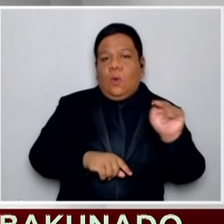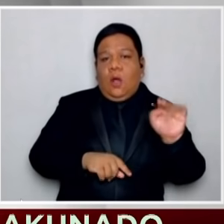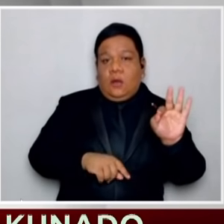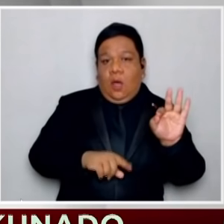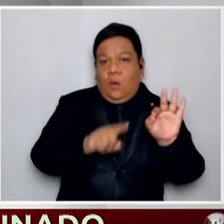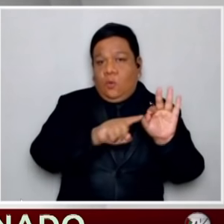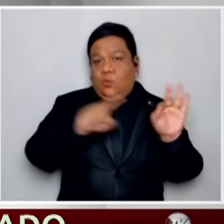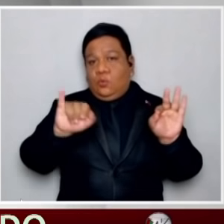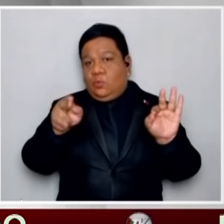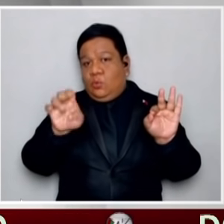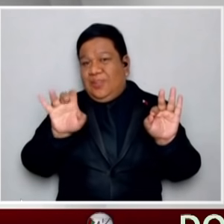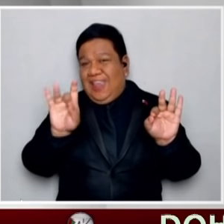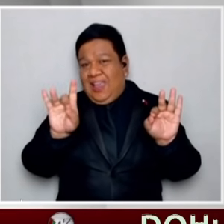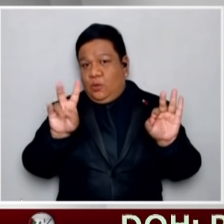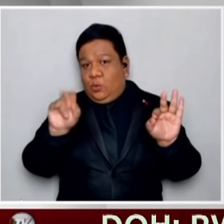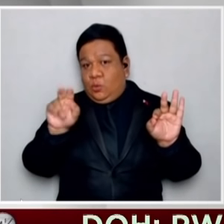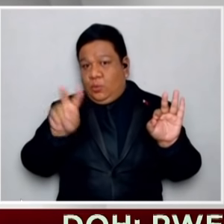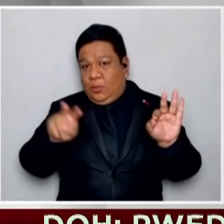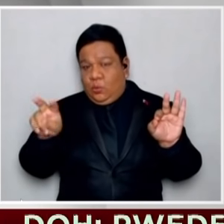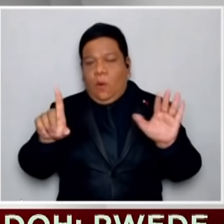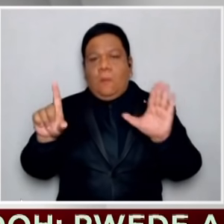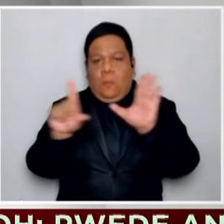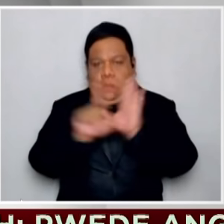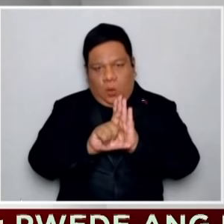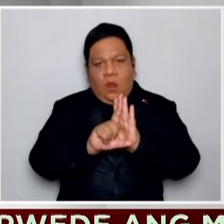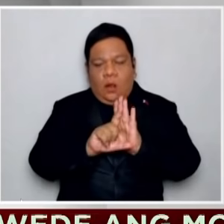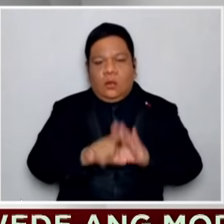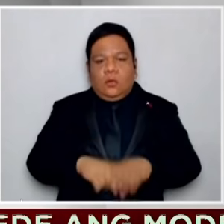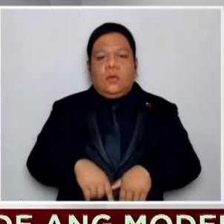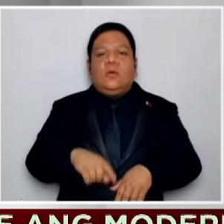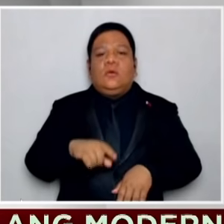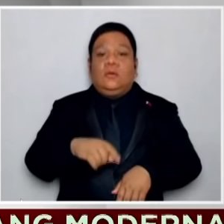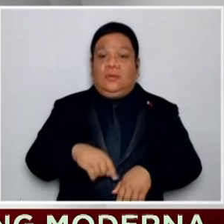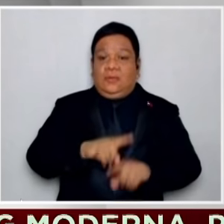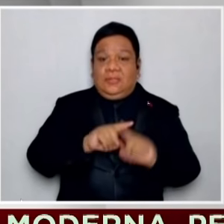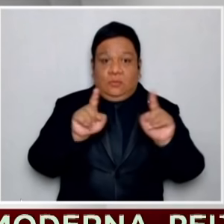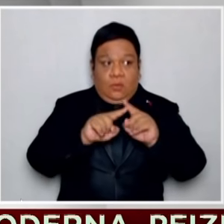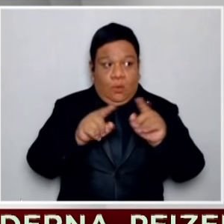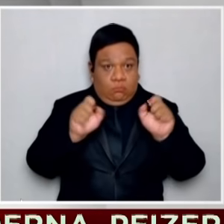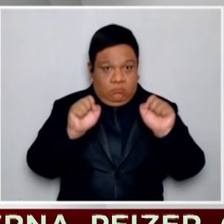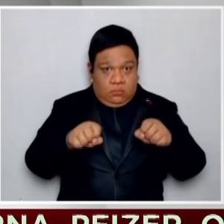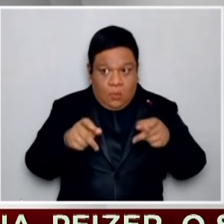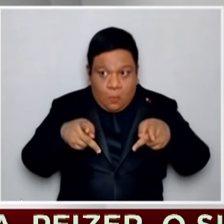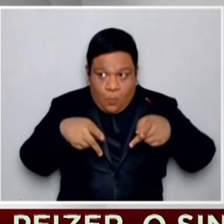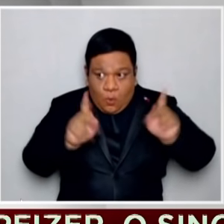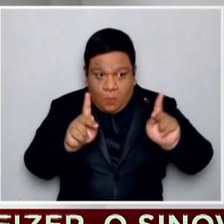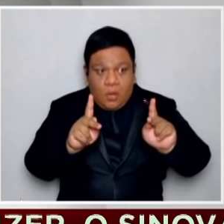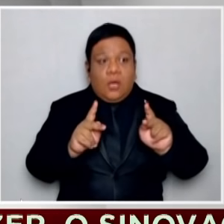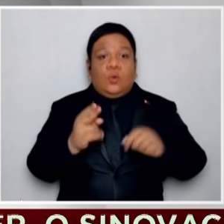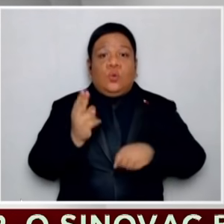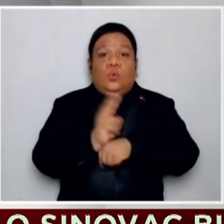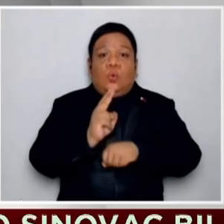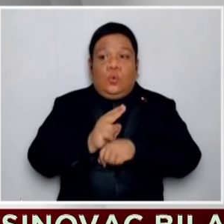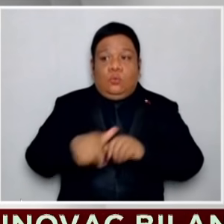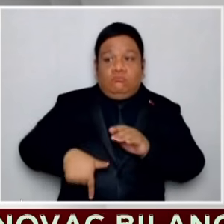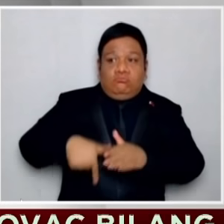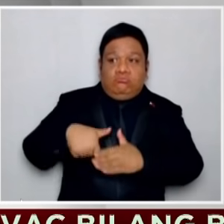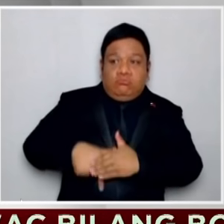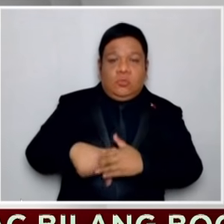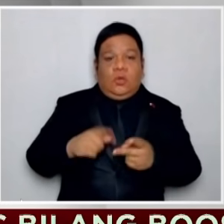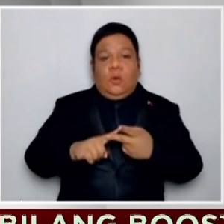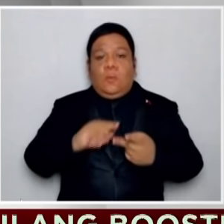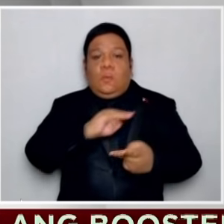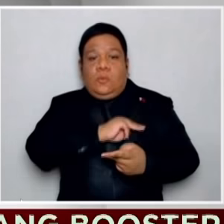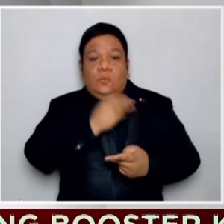8, 2022. Mananatiling kanselado rin ang permit to carry outside the President's mission order at iba